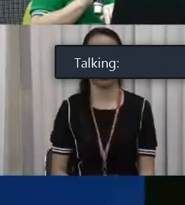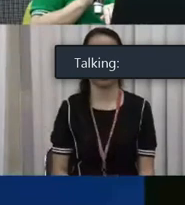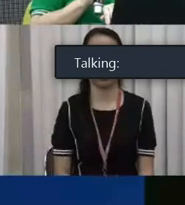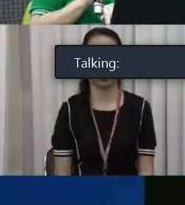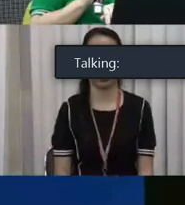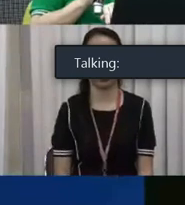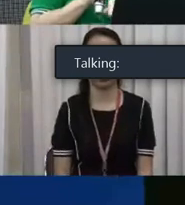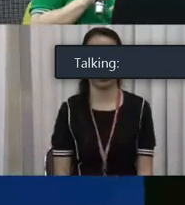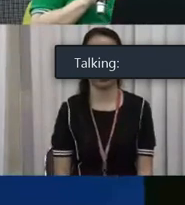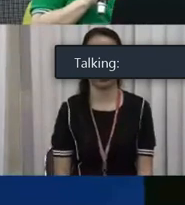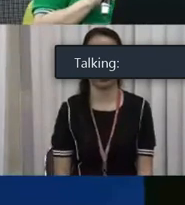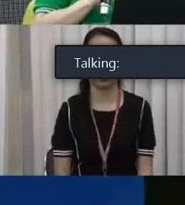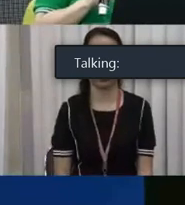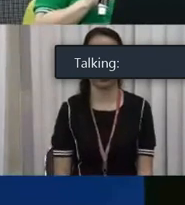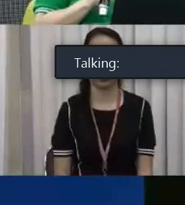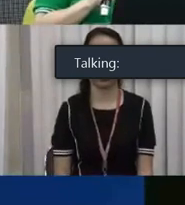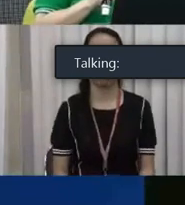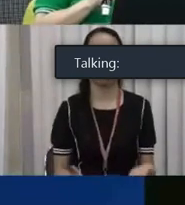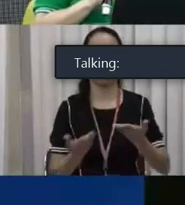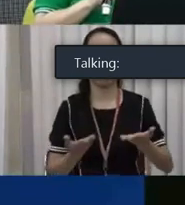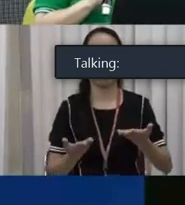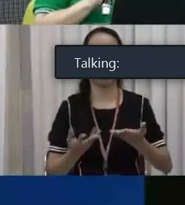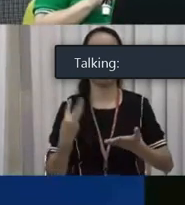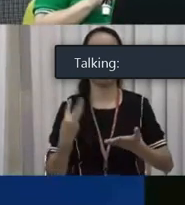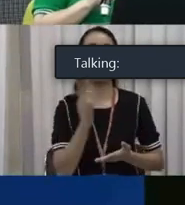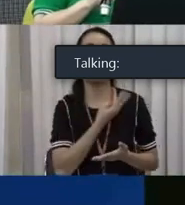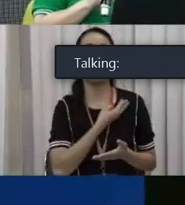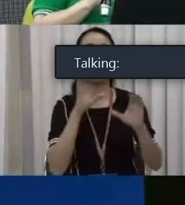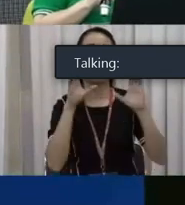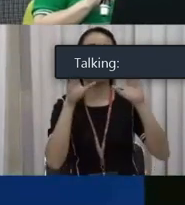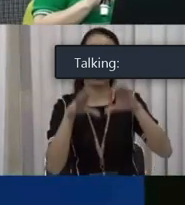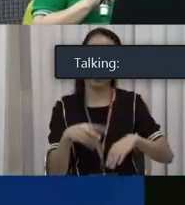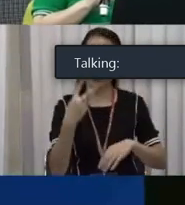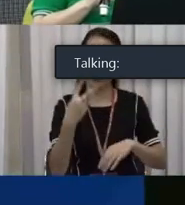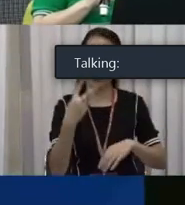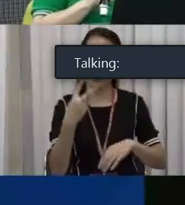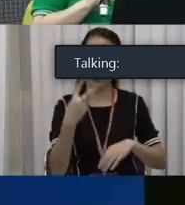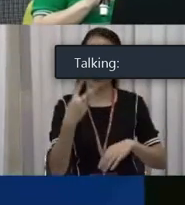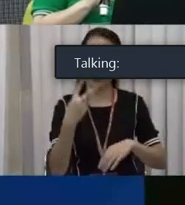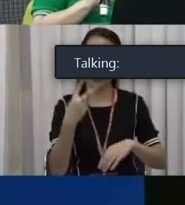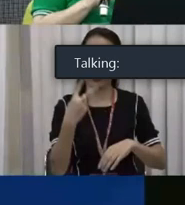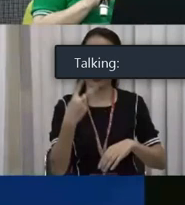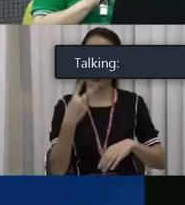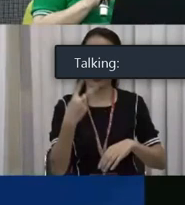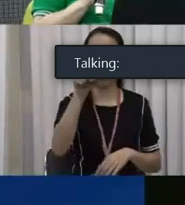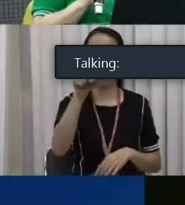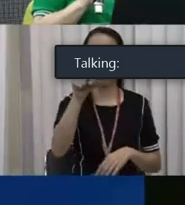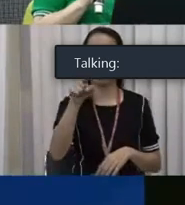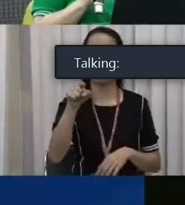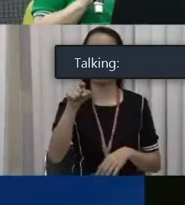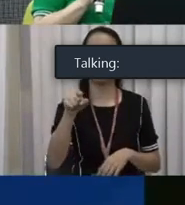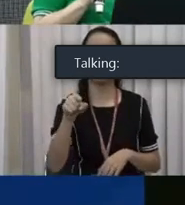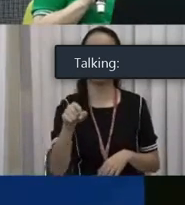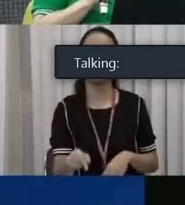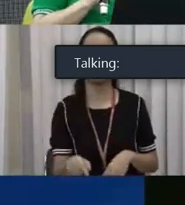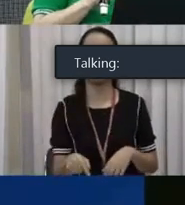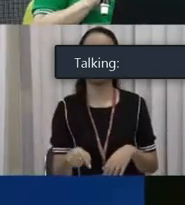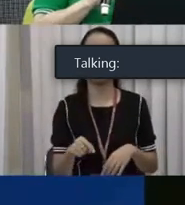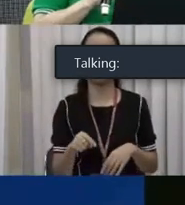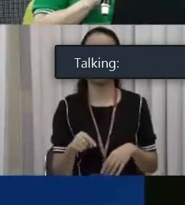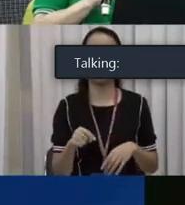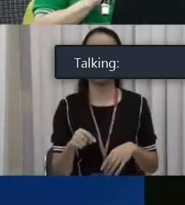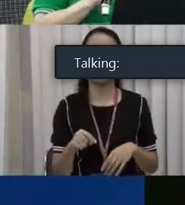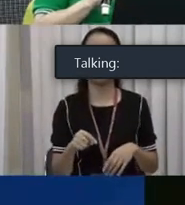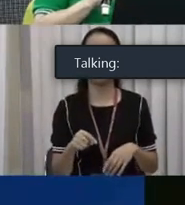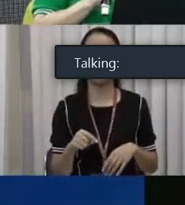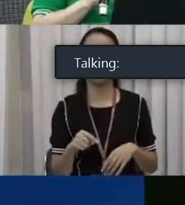So, good application letter. Unsa may makita nato? Simple lang, no? In one sheet. And